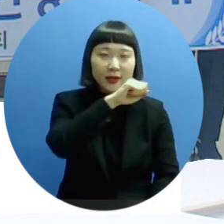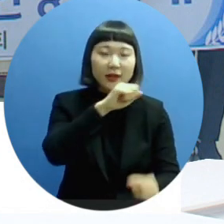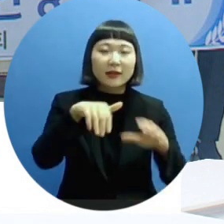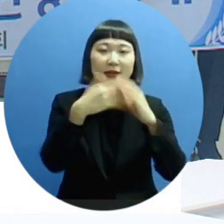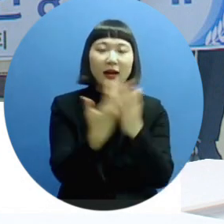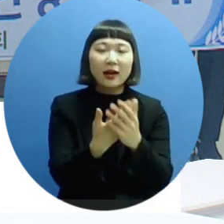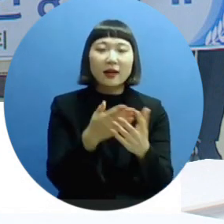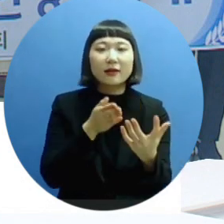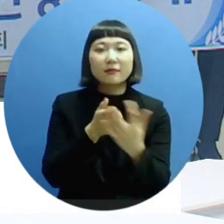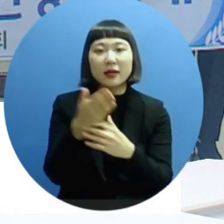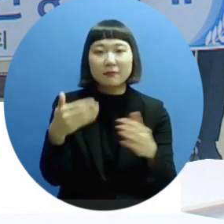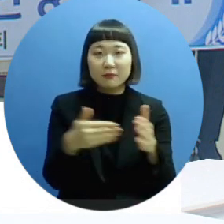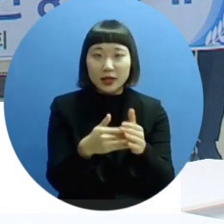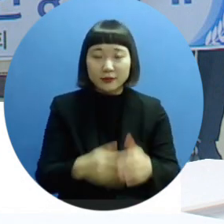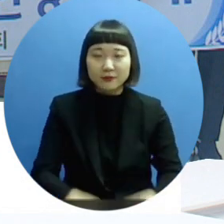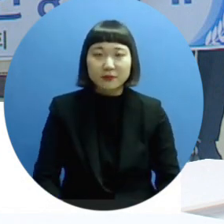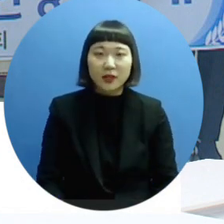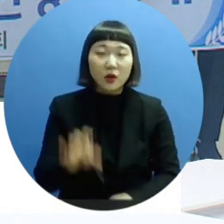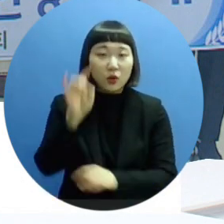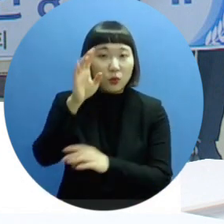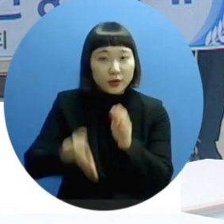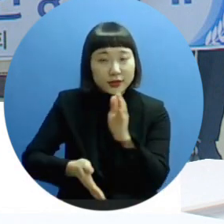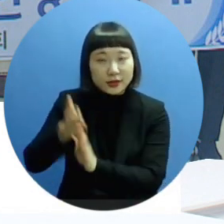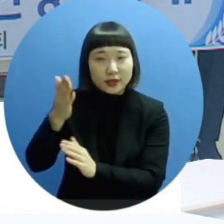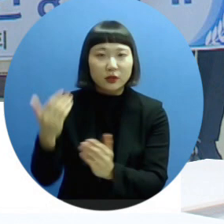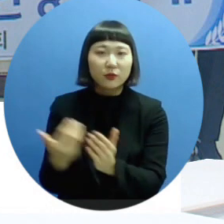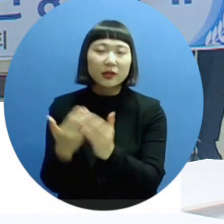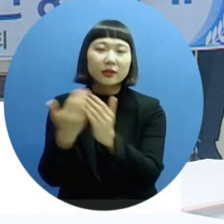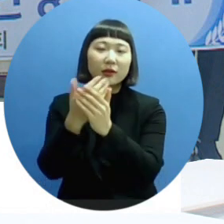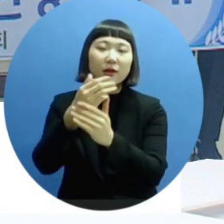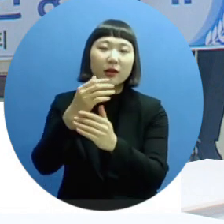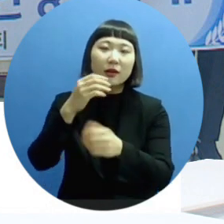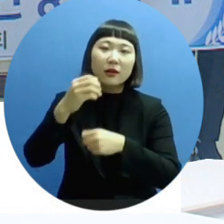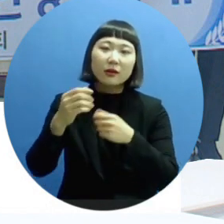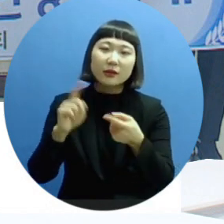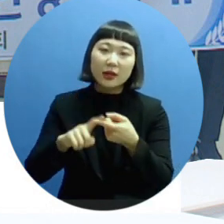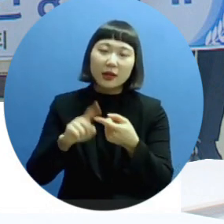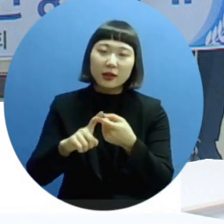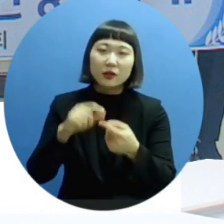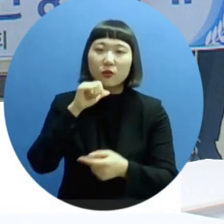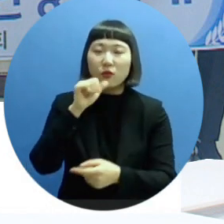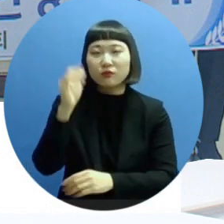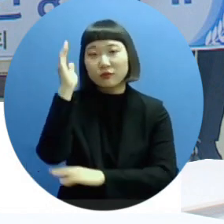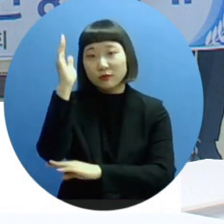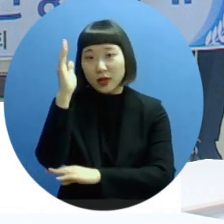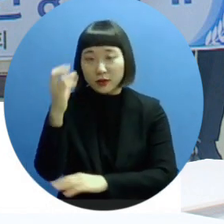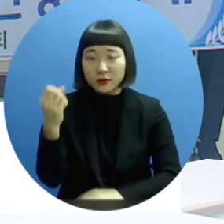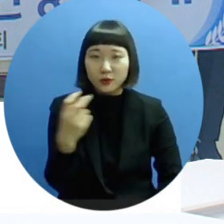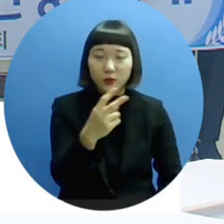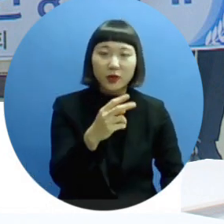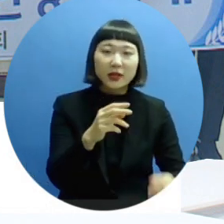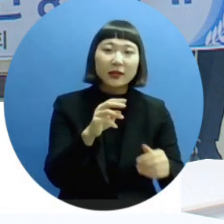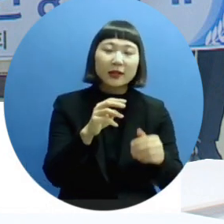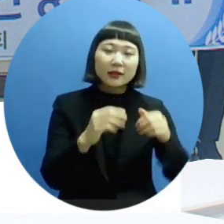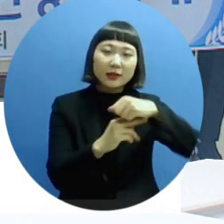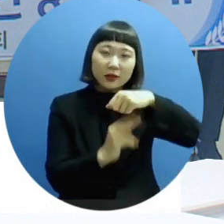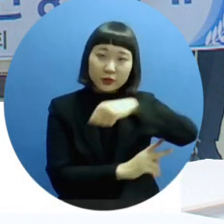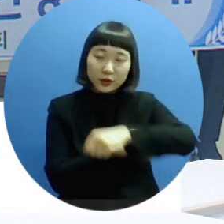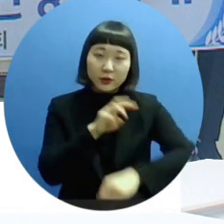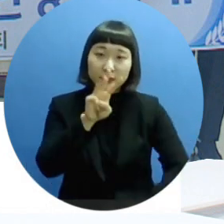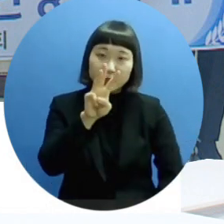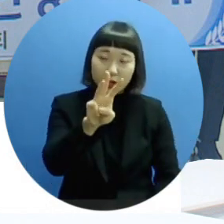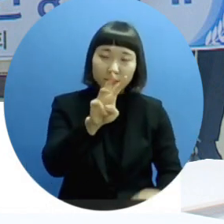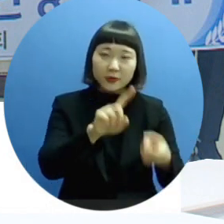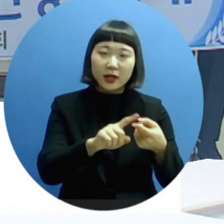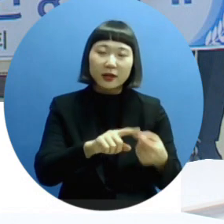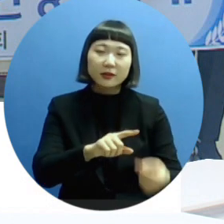방안 마련을 촉구하는 의원의 5분 발언에 이어 제3연륙교 명칭에 영종국제도시 주민의 뜻이 반영돼야 한다는